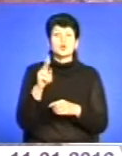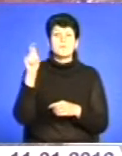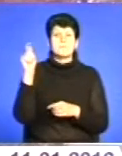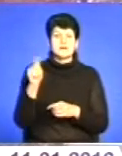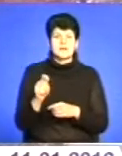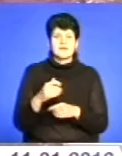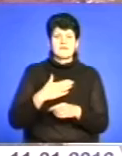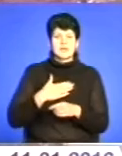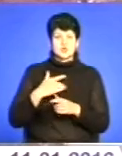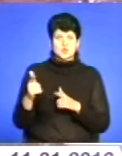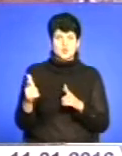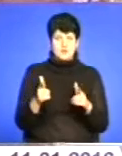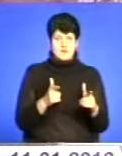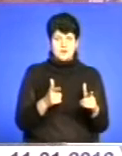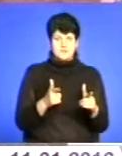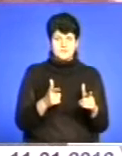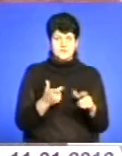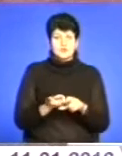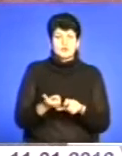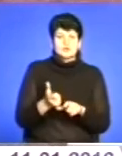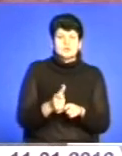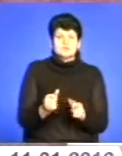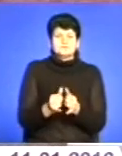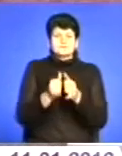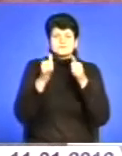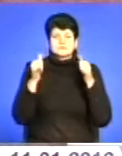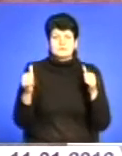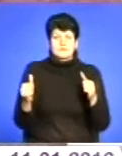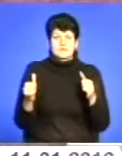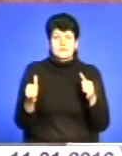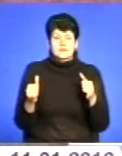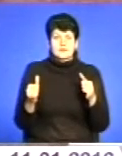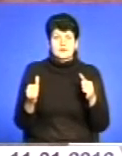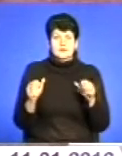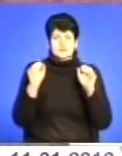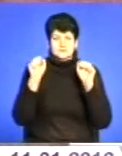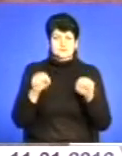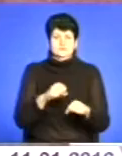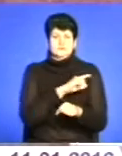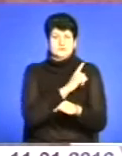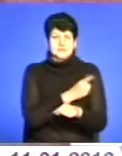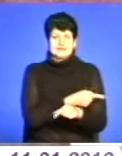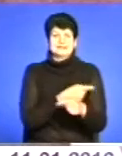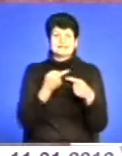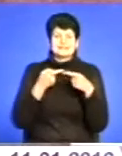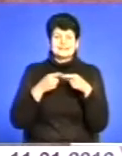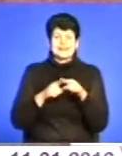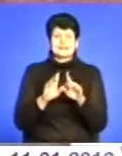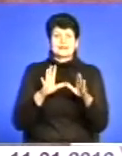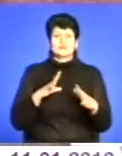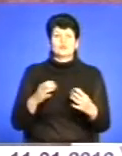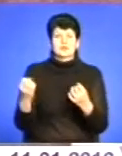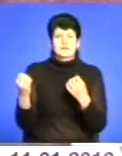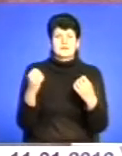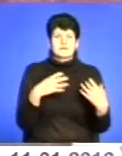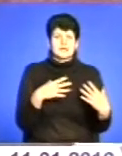нас готувати, значно збільшивши бойові потужності техніки, яка була передана